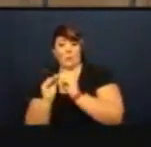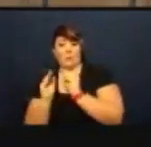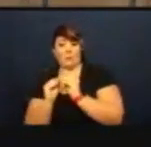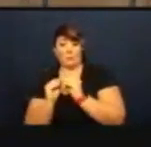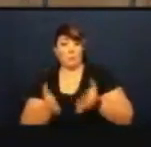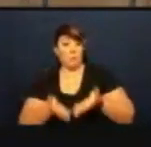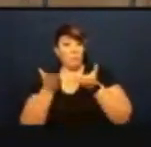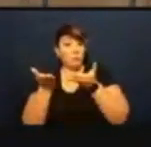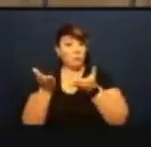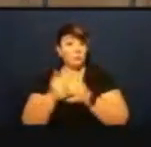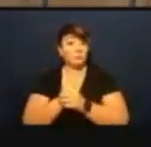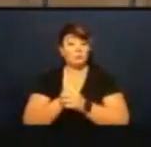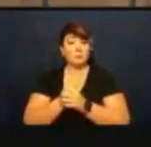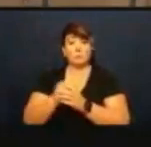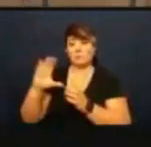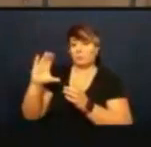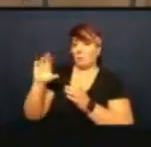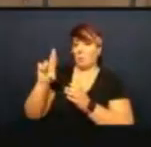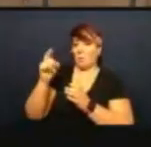kuna hoja